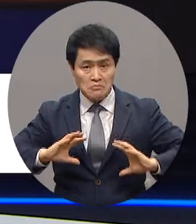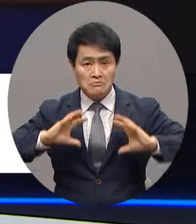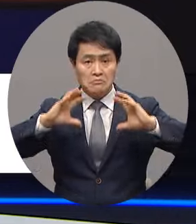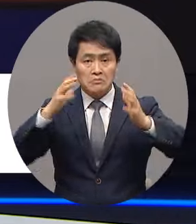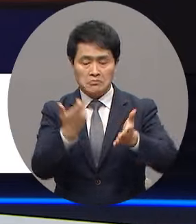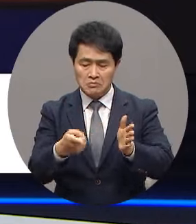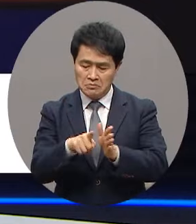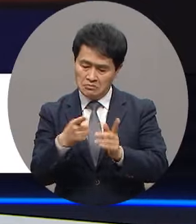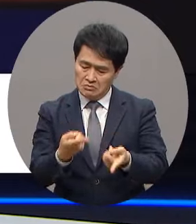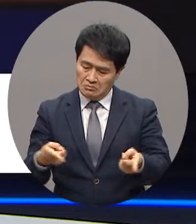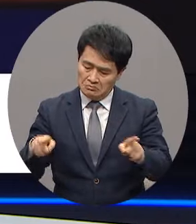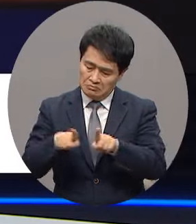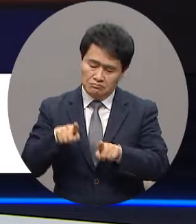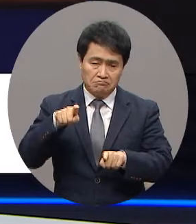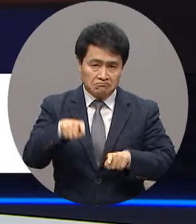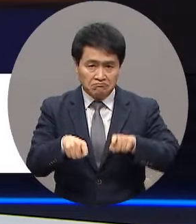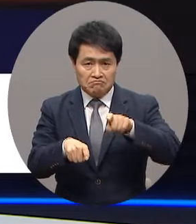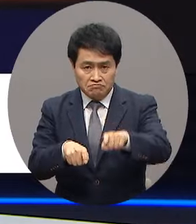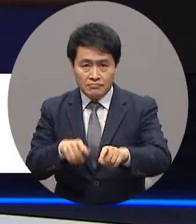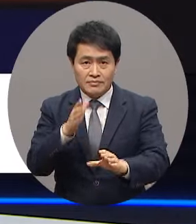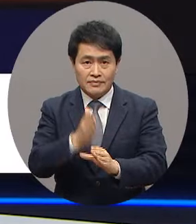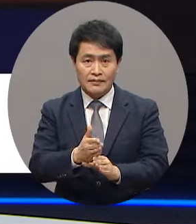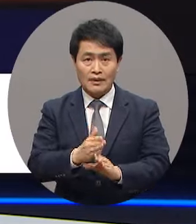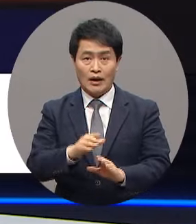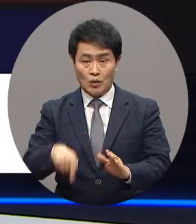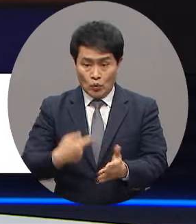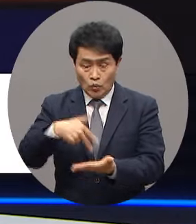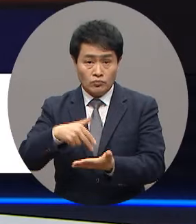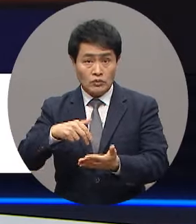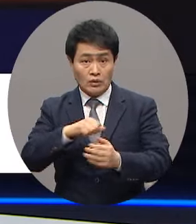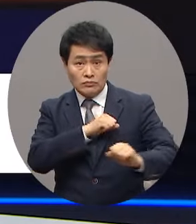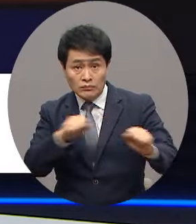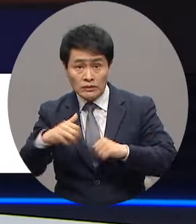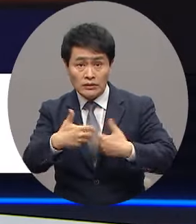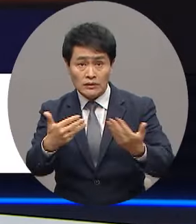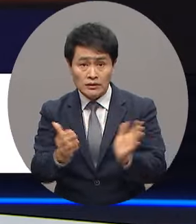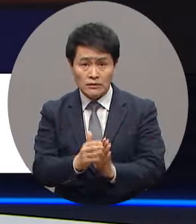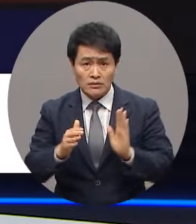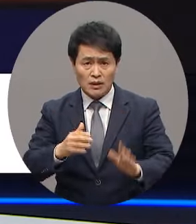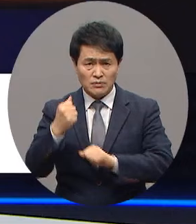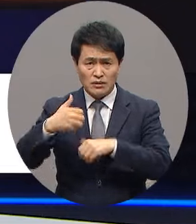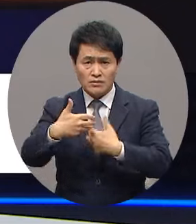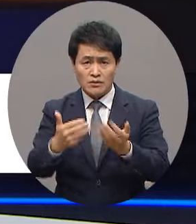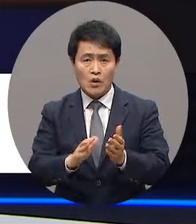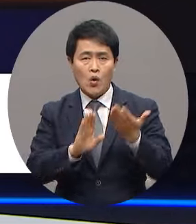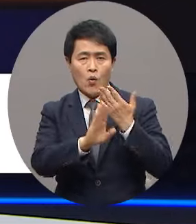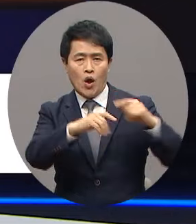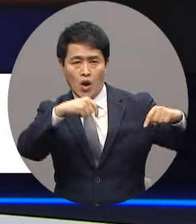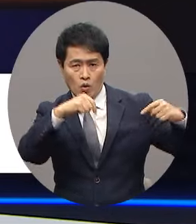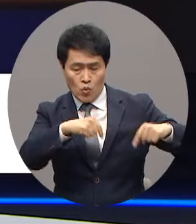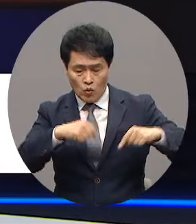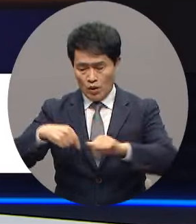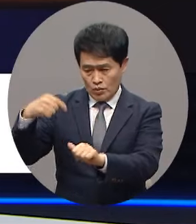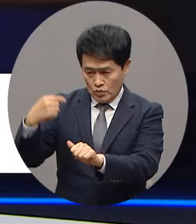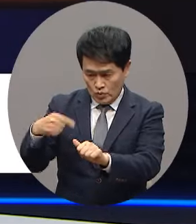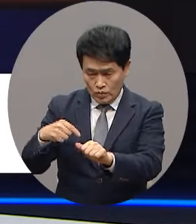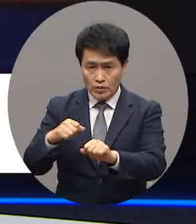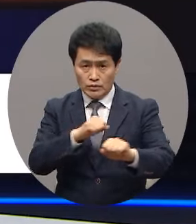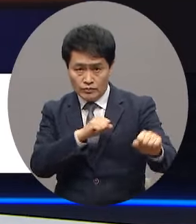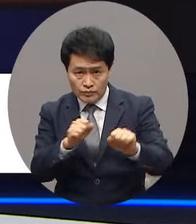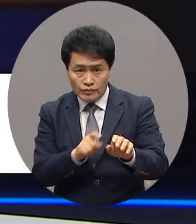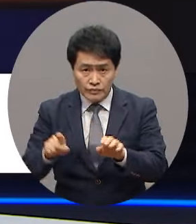함께 나아가고 있다고 말했습니다. 독립운동에 대해선 무장투쟁뿐 아니라 외교와 교육에 나선 실천가들도